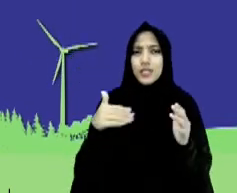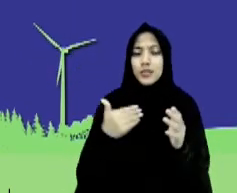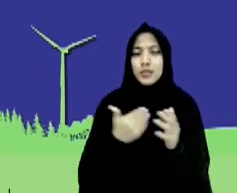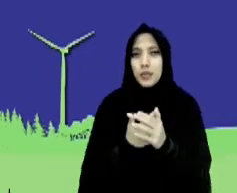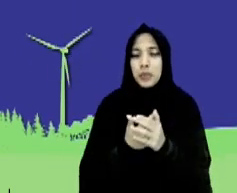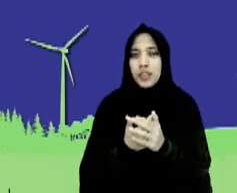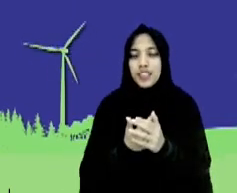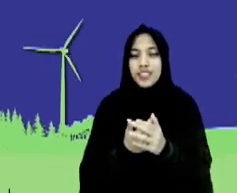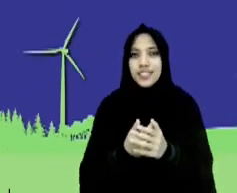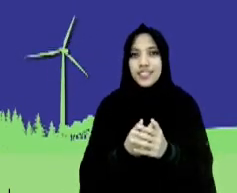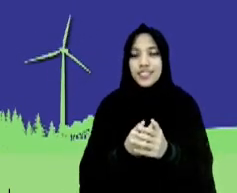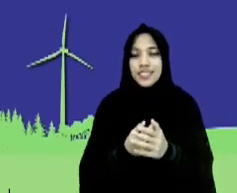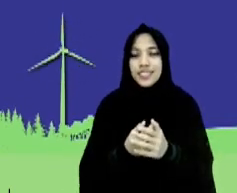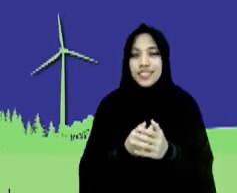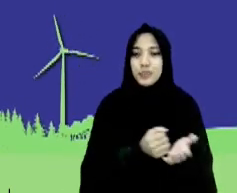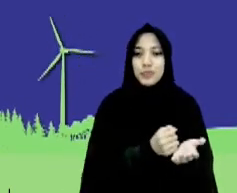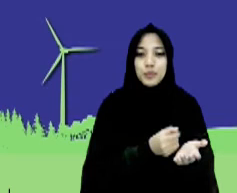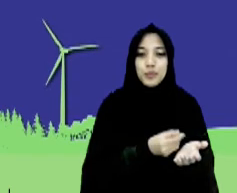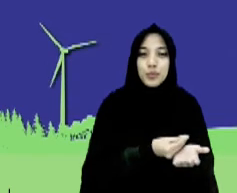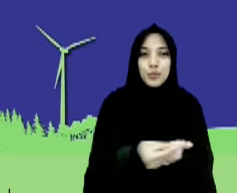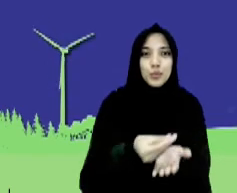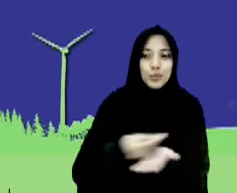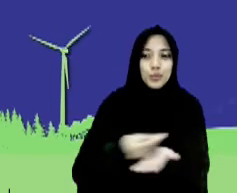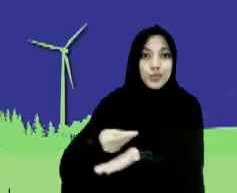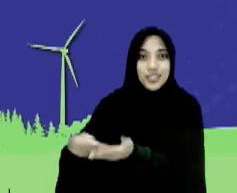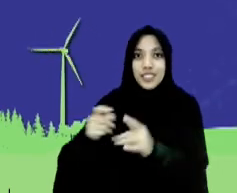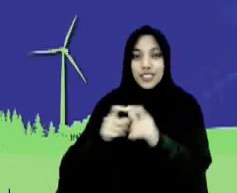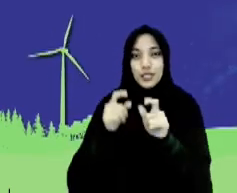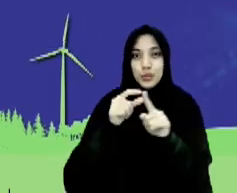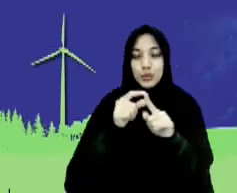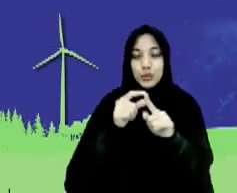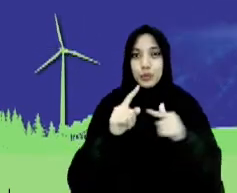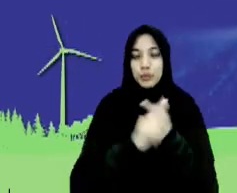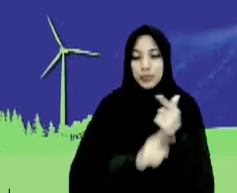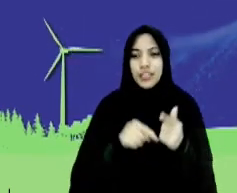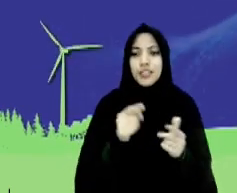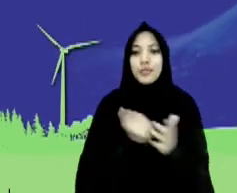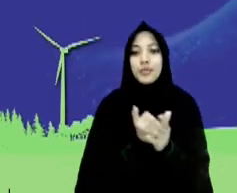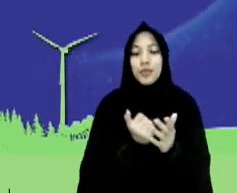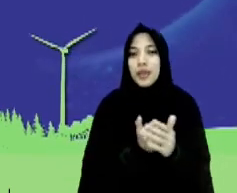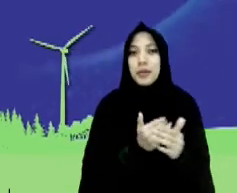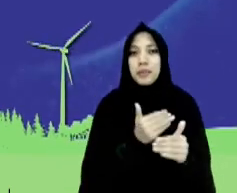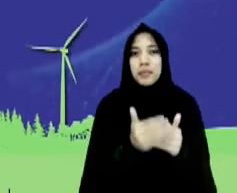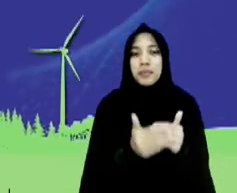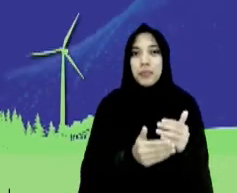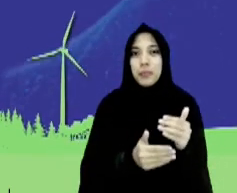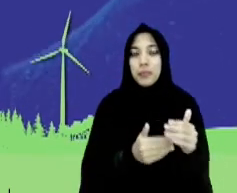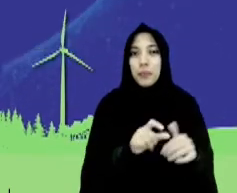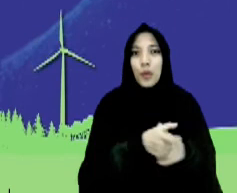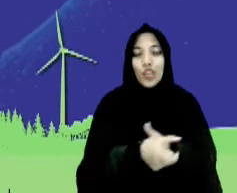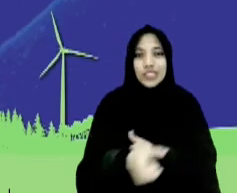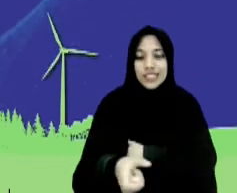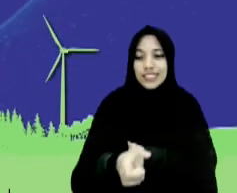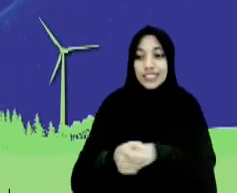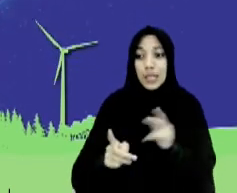seluruhnyaah ini apa namanya Tentu saja Ini merupak prog tanpa kolaborasi kita